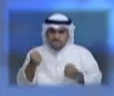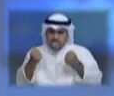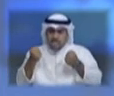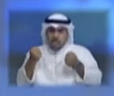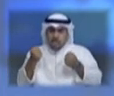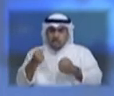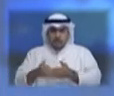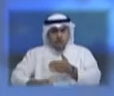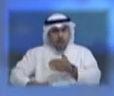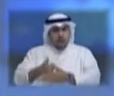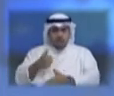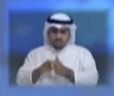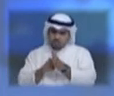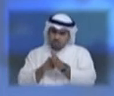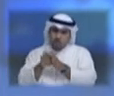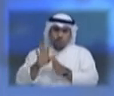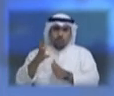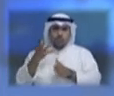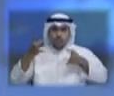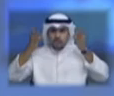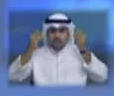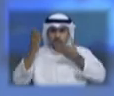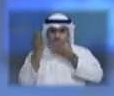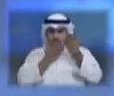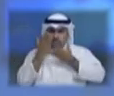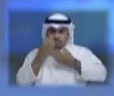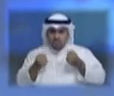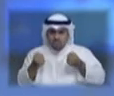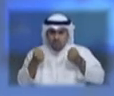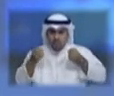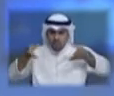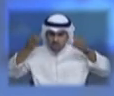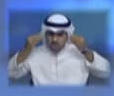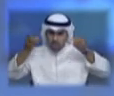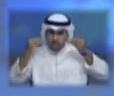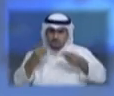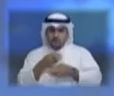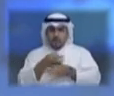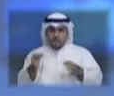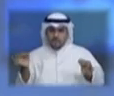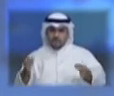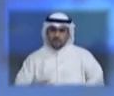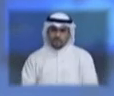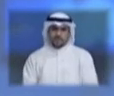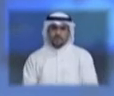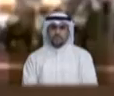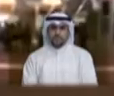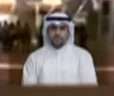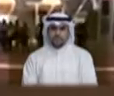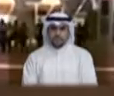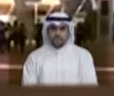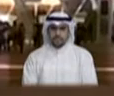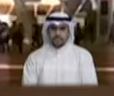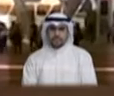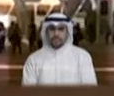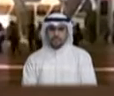والمعرفة، ليجسد عنوان الجناح في المعرض العالمي تحدي الطبيعة إلى واقع ملموس.